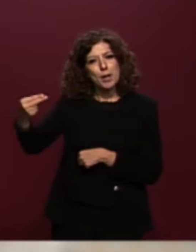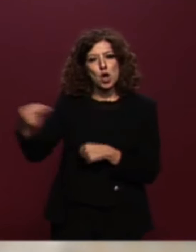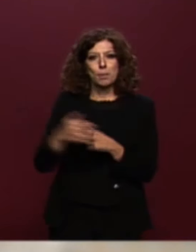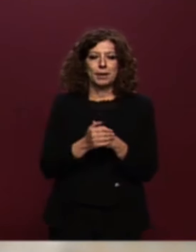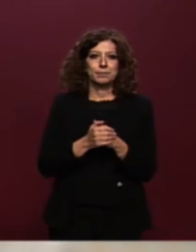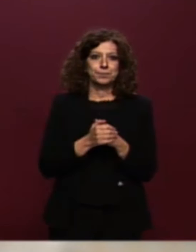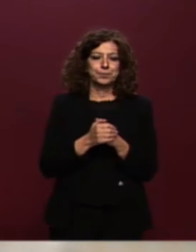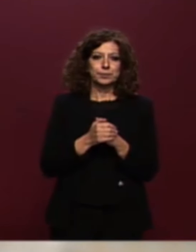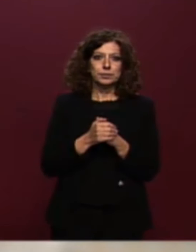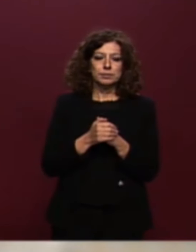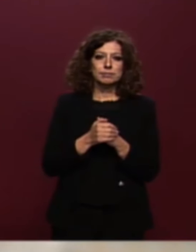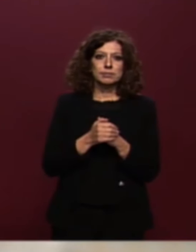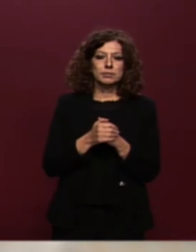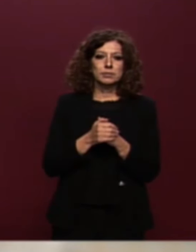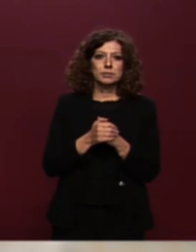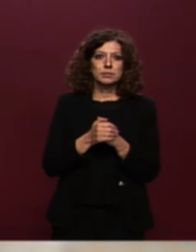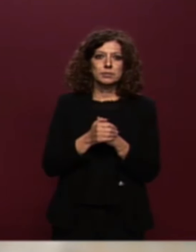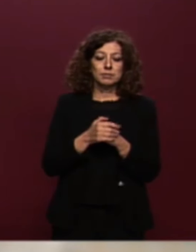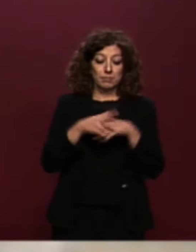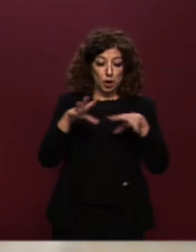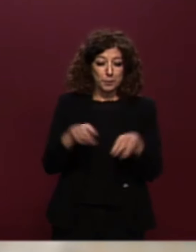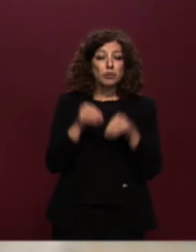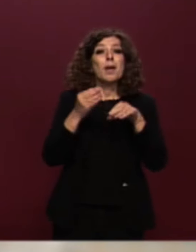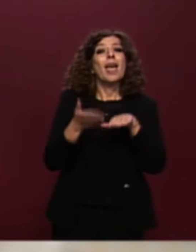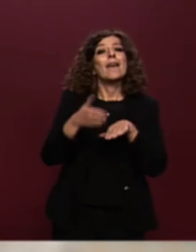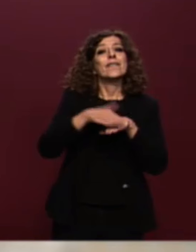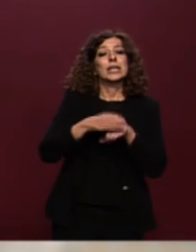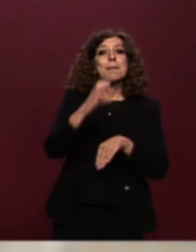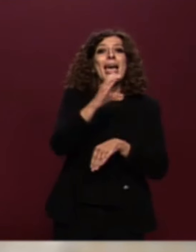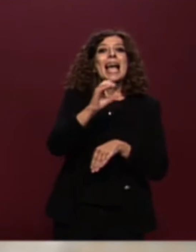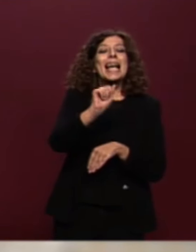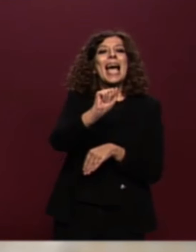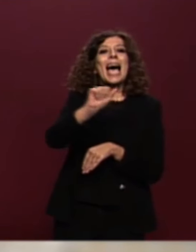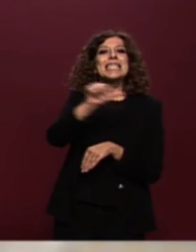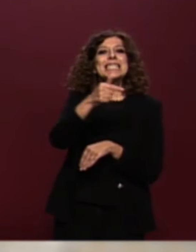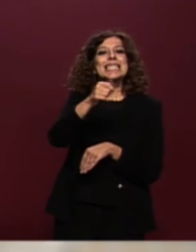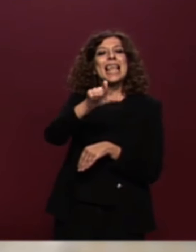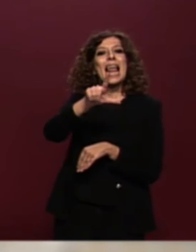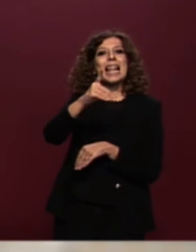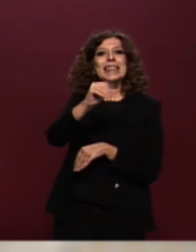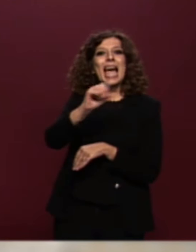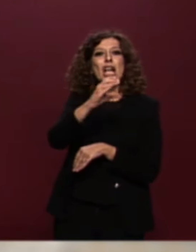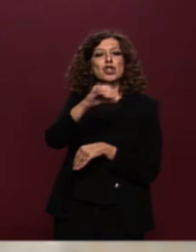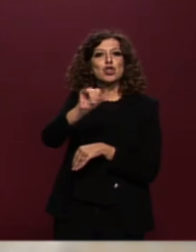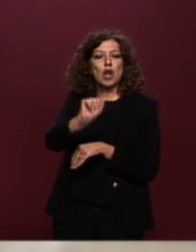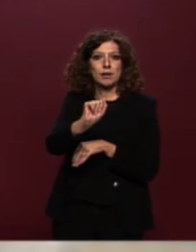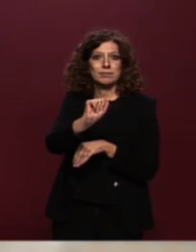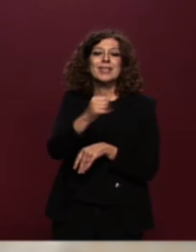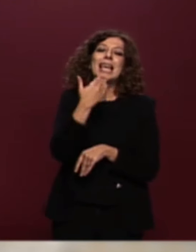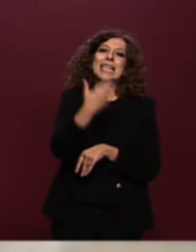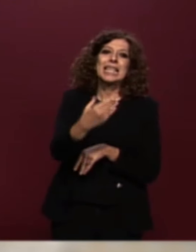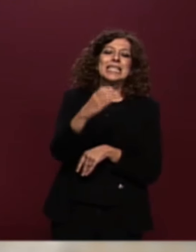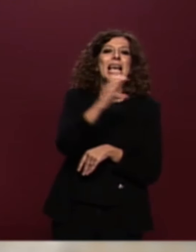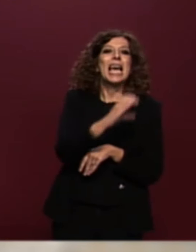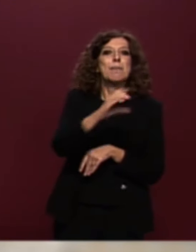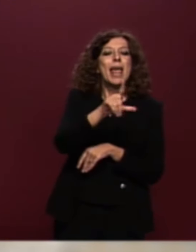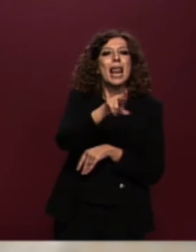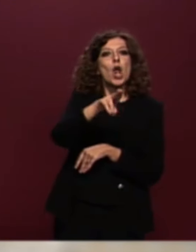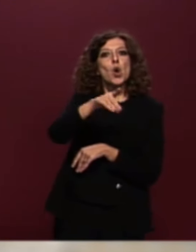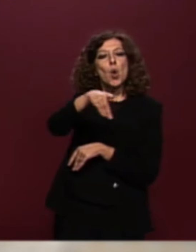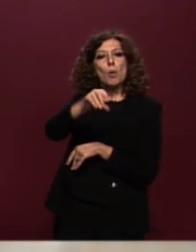da quelle vittime, quelli vittime di Casteldaccia. Io ringrazio Carmela Lupo e Fabrizio, moglie